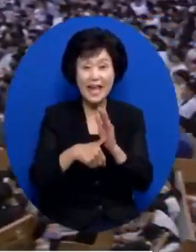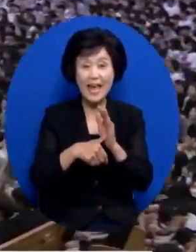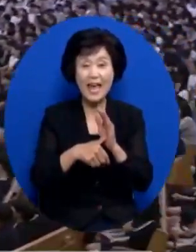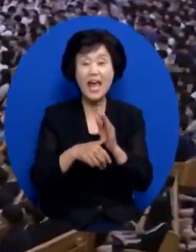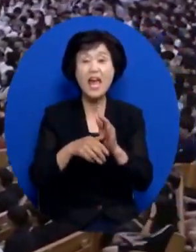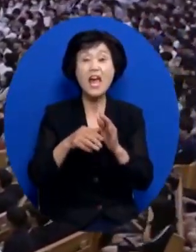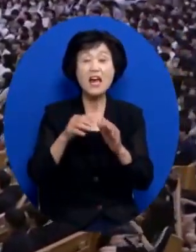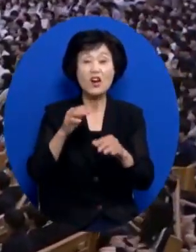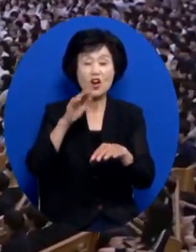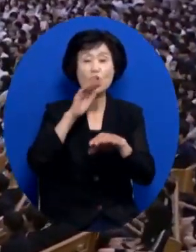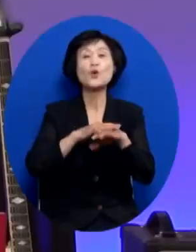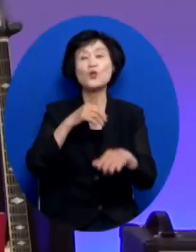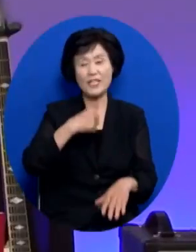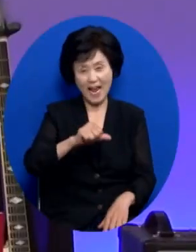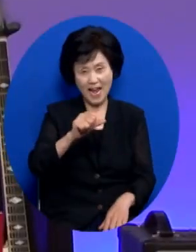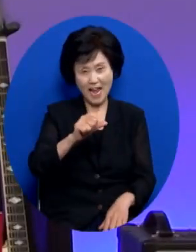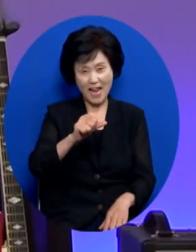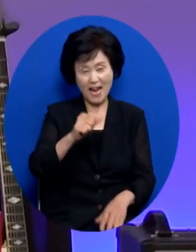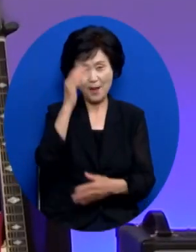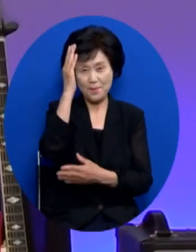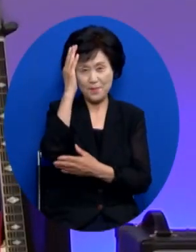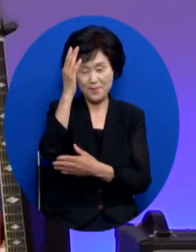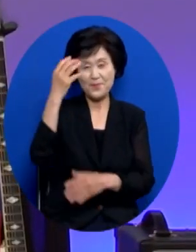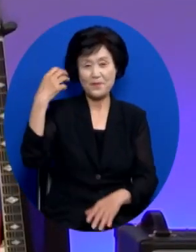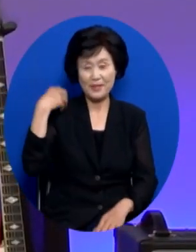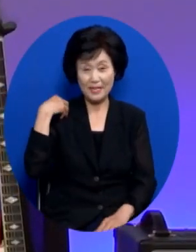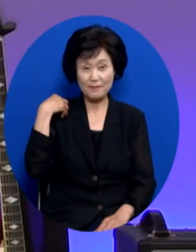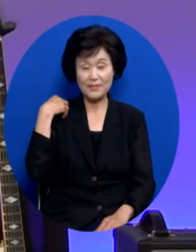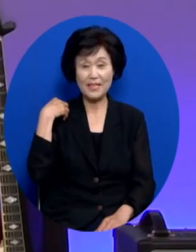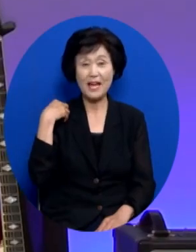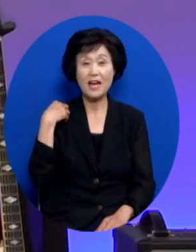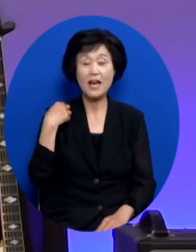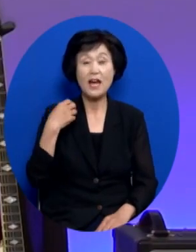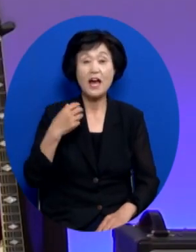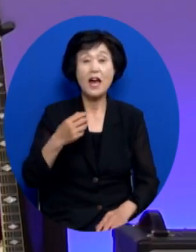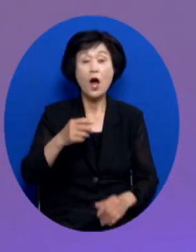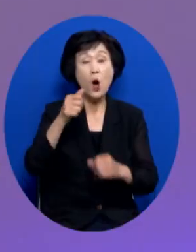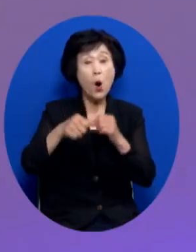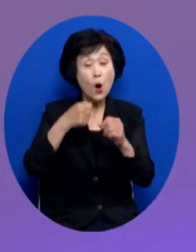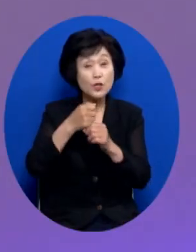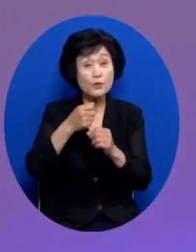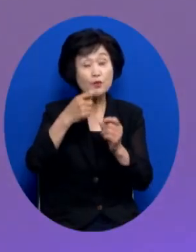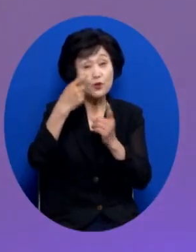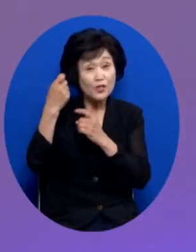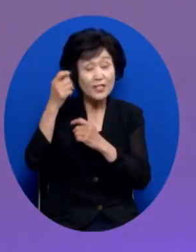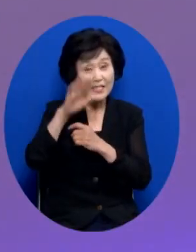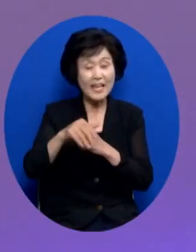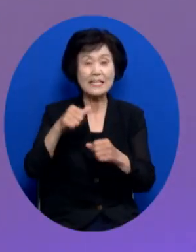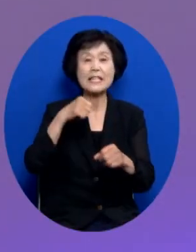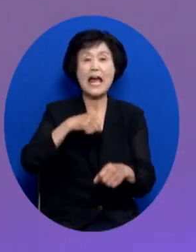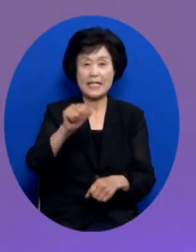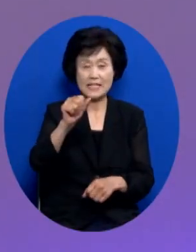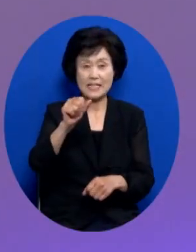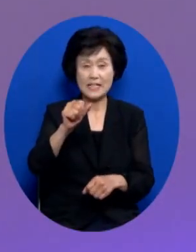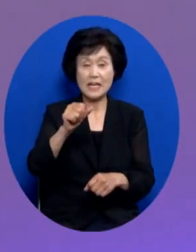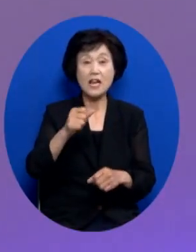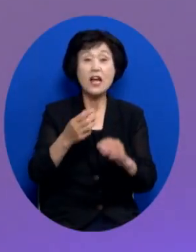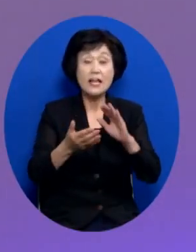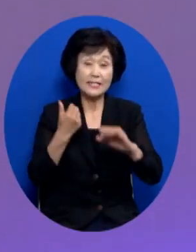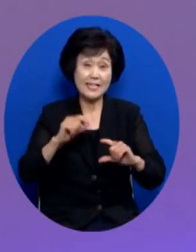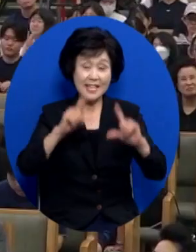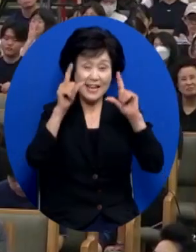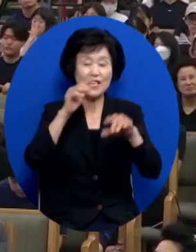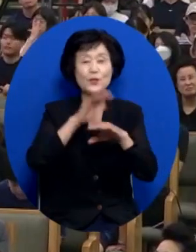손자입니다. 네. 앞서 50주년 기념 행사에서는 아들이 설교하고 청소년 행사에서는 손자인 윌 그레엄 목사가 강단에 나선